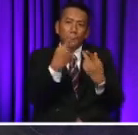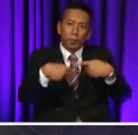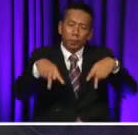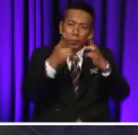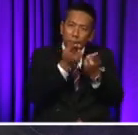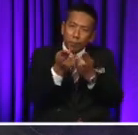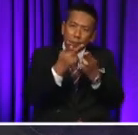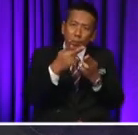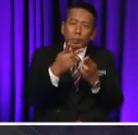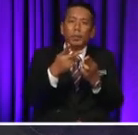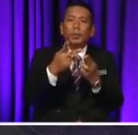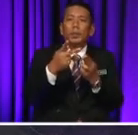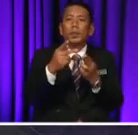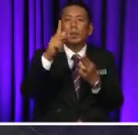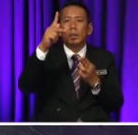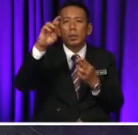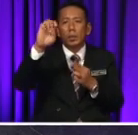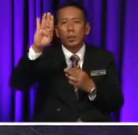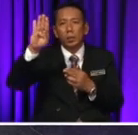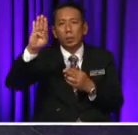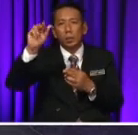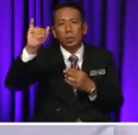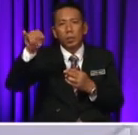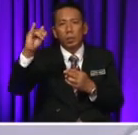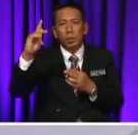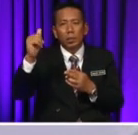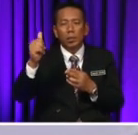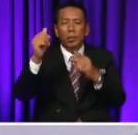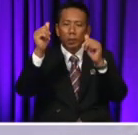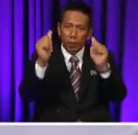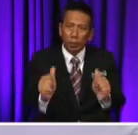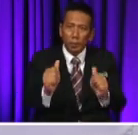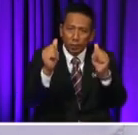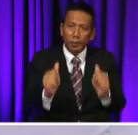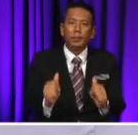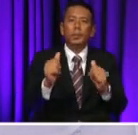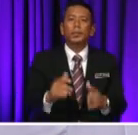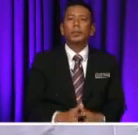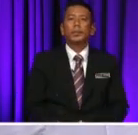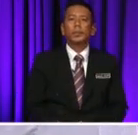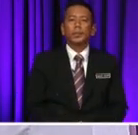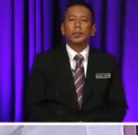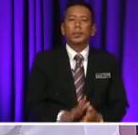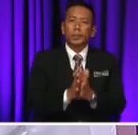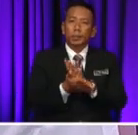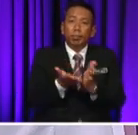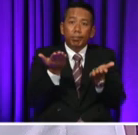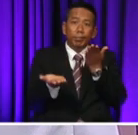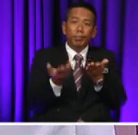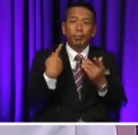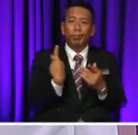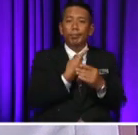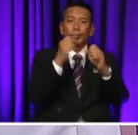kebajikan ahli-ahli yang berada di bawah tanggung jawabnya baik Jadi mungkin kita boleh